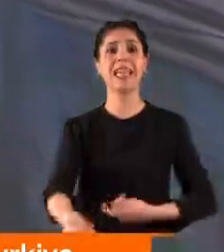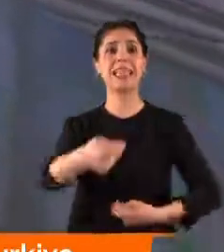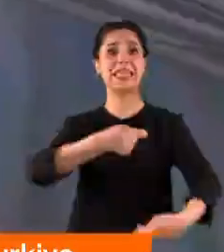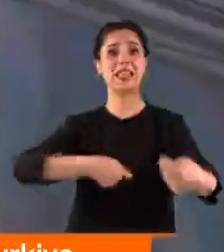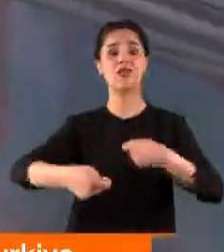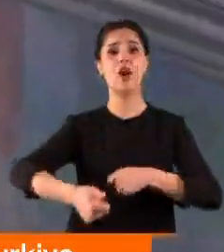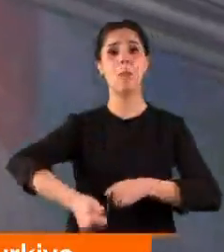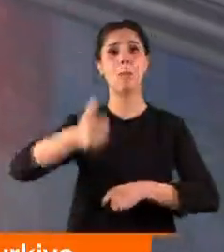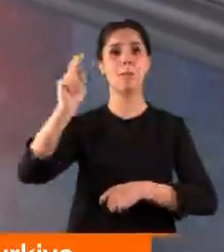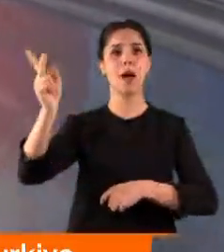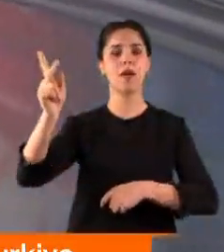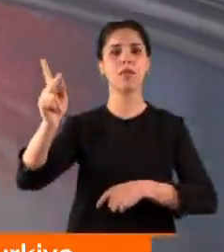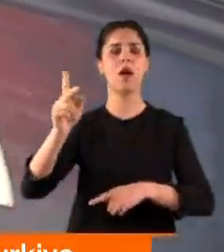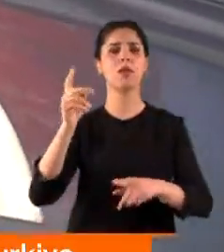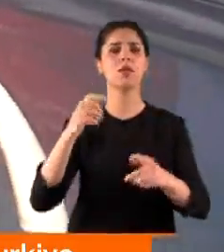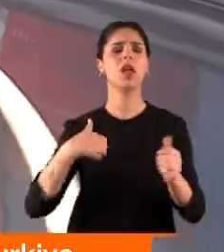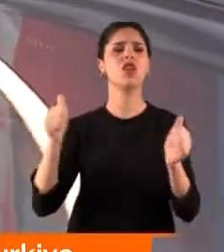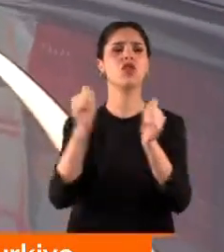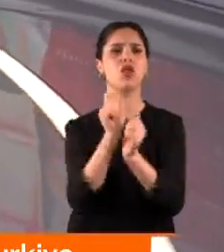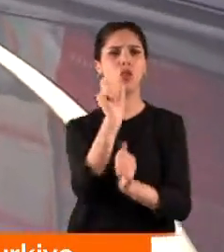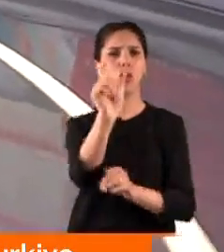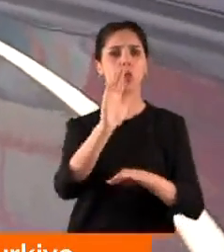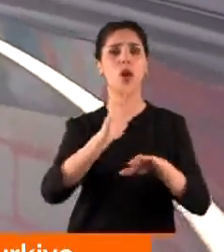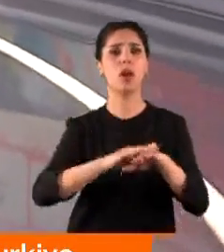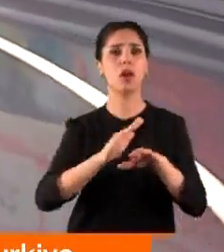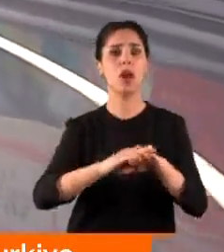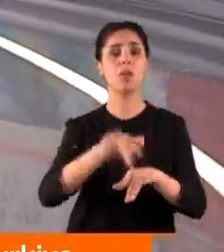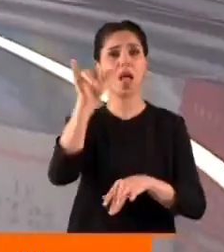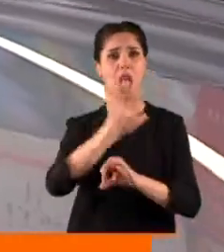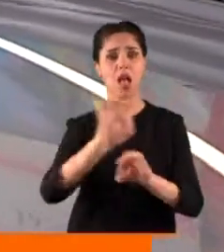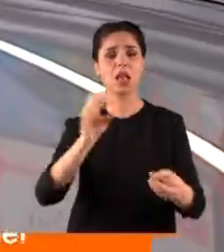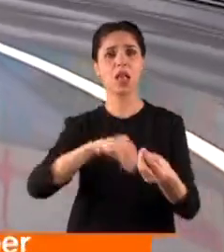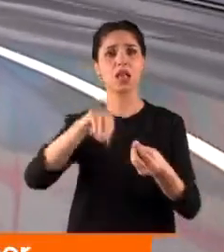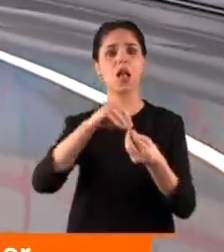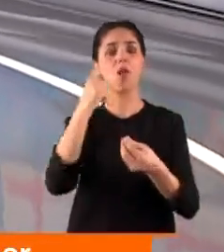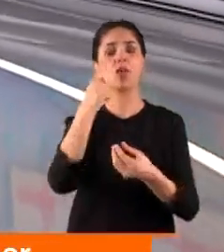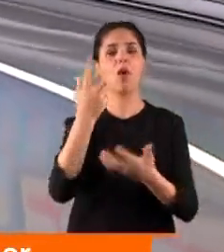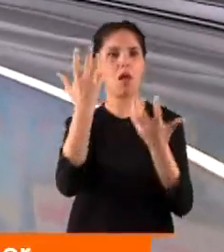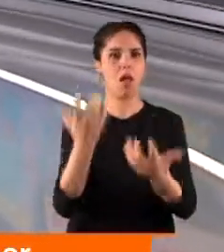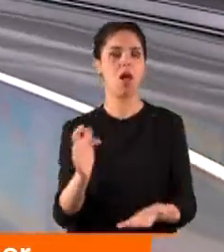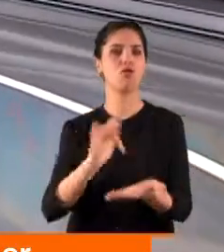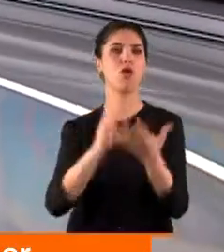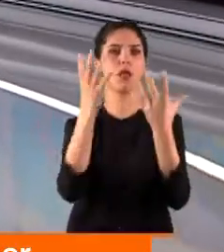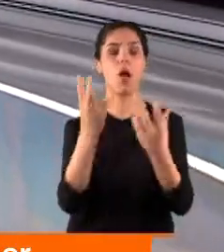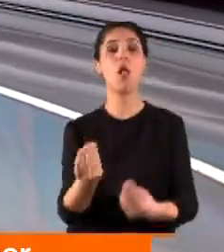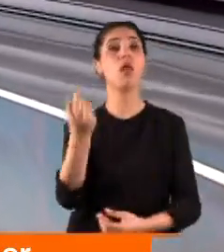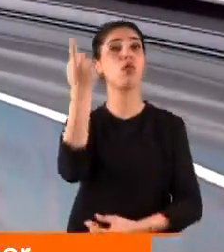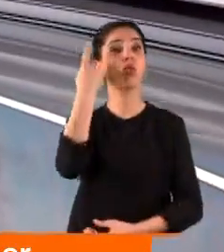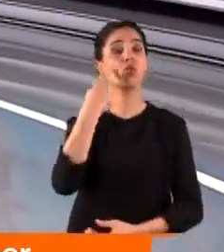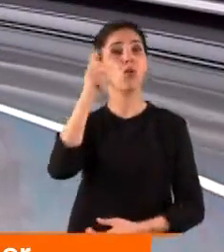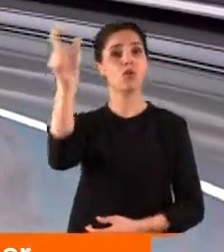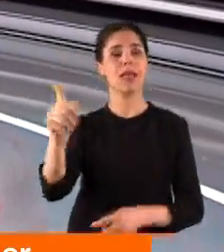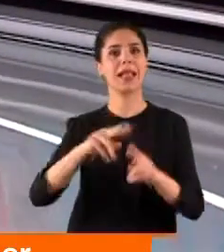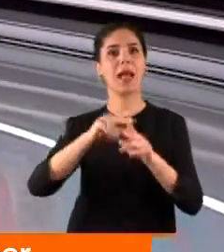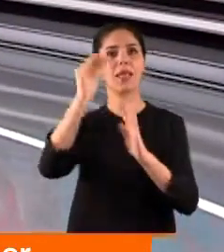Ticaret Bakanlığı üst üste uyarılar yaptı ve haksız fiyat artışına karşı ağır cezalar uygulanacak. Dün de Cumhurbaşkanı'nın KDV